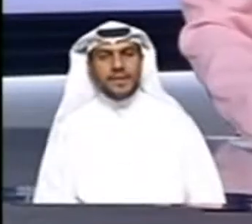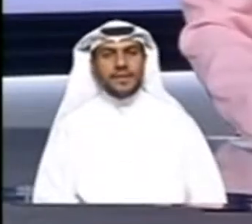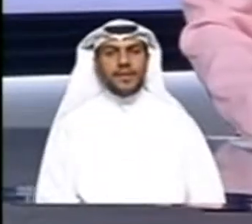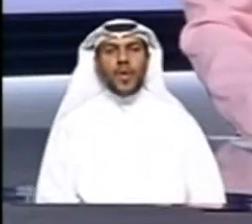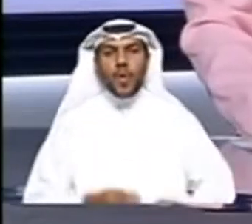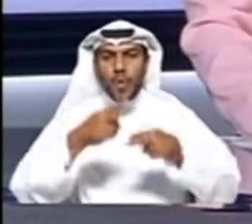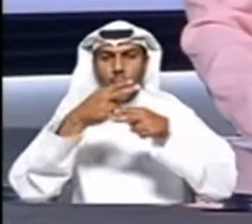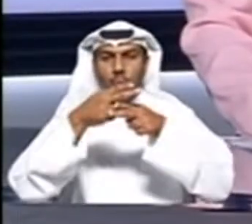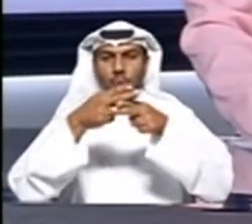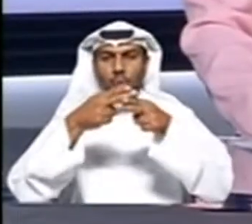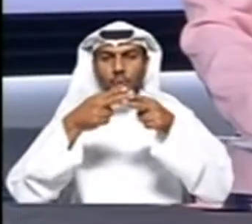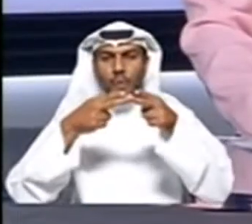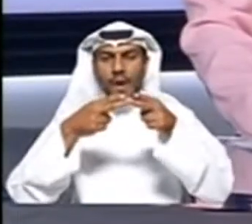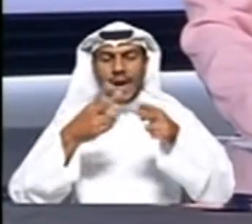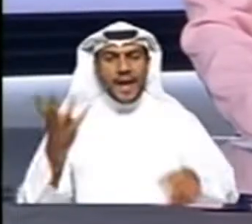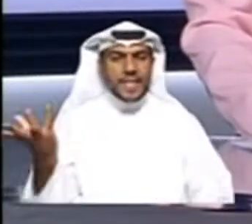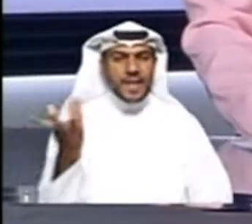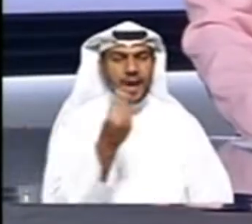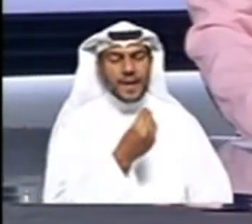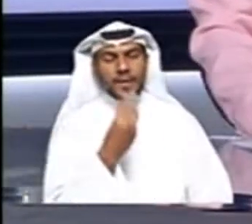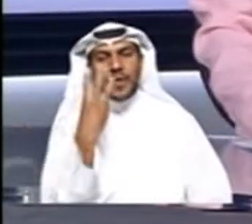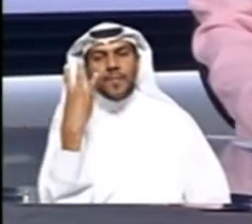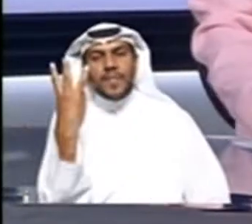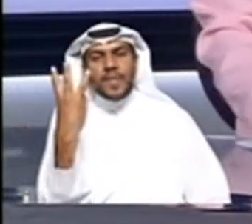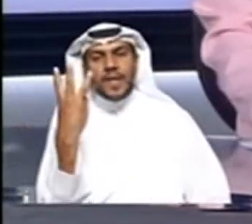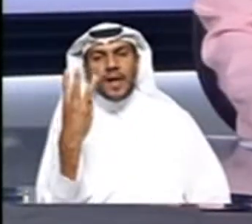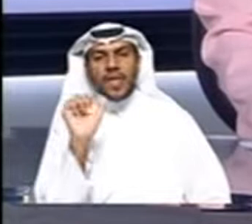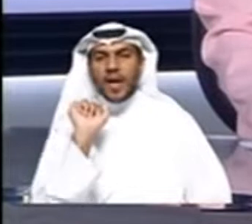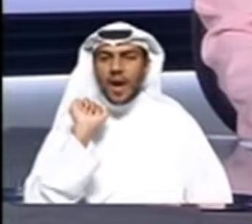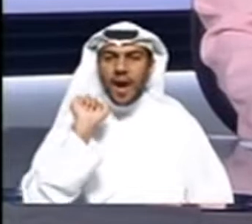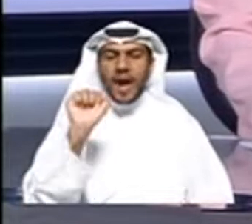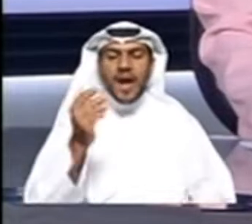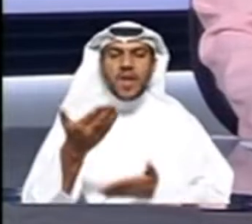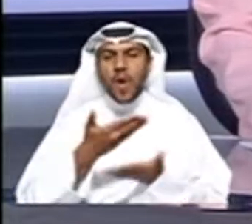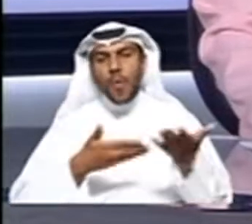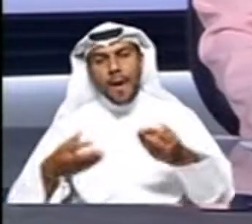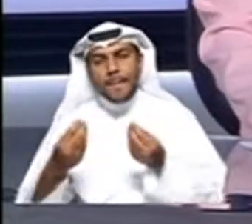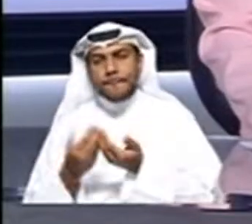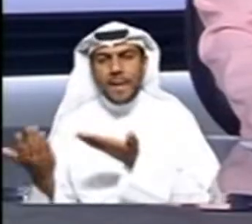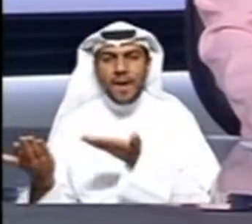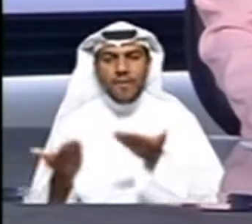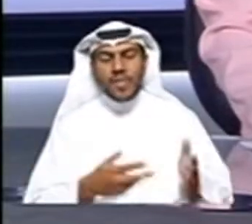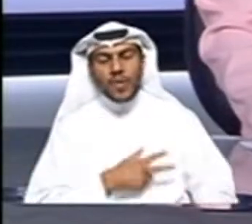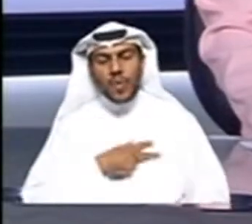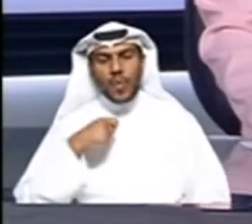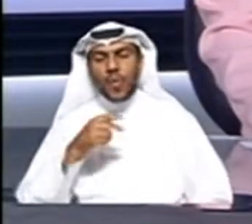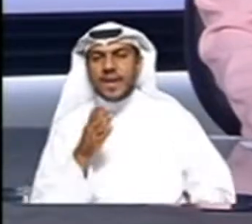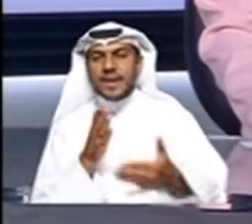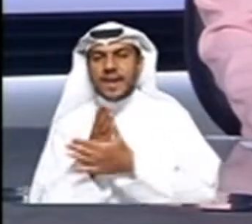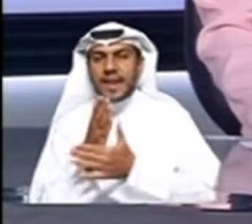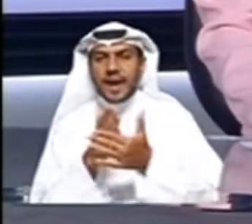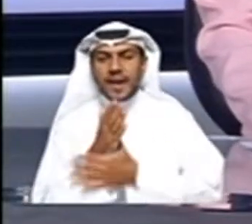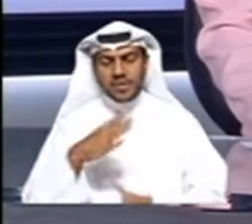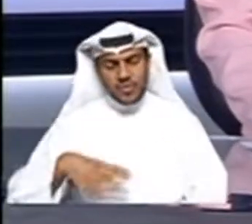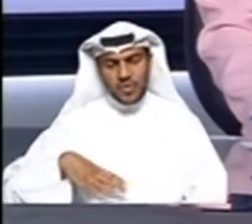استضافت دولة الكويت الدورة الثالثة للحوار الاستراتيجي بحضور نائب رئيس مجلس الوزراء ووزير الخارجية